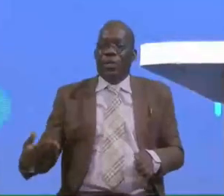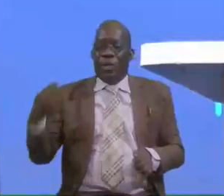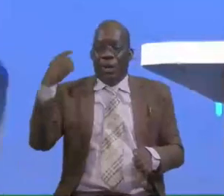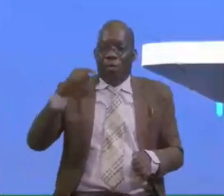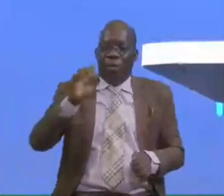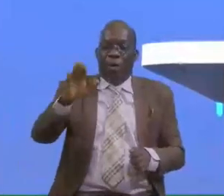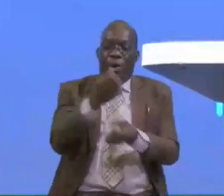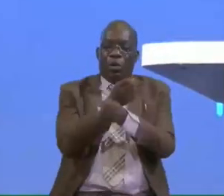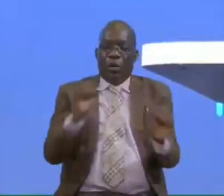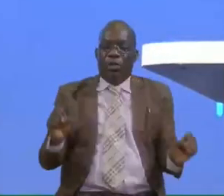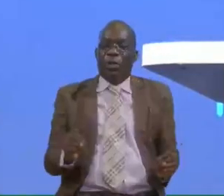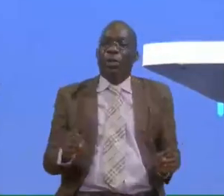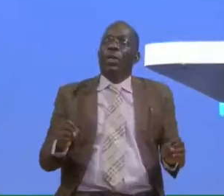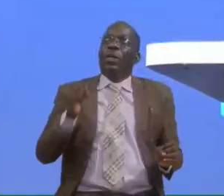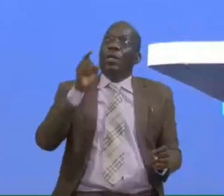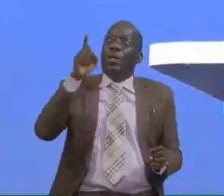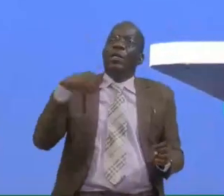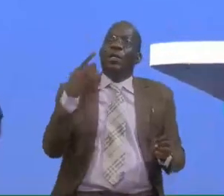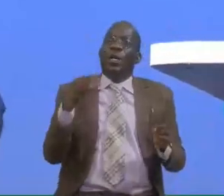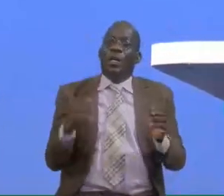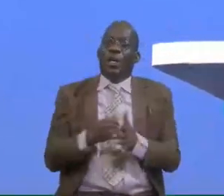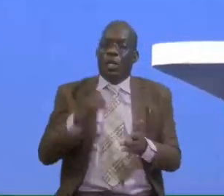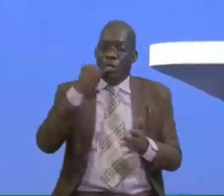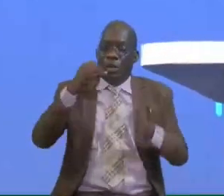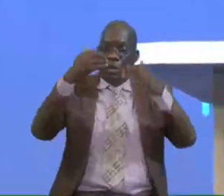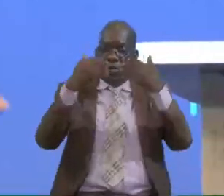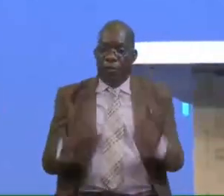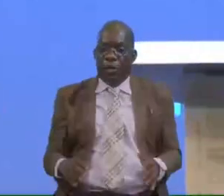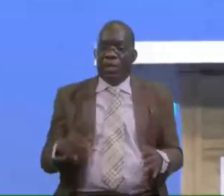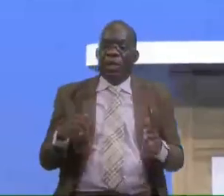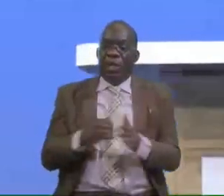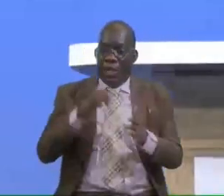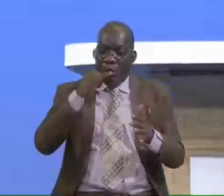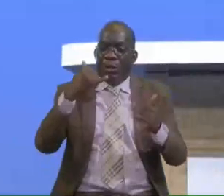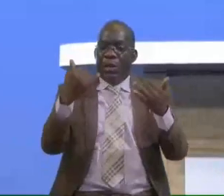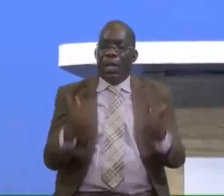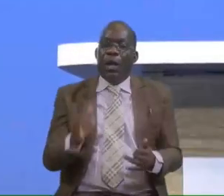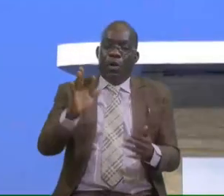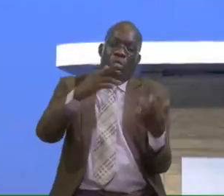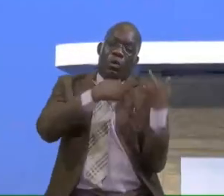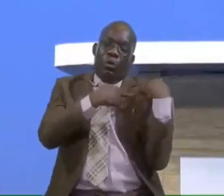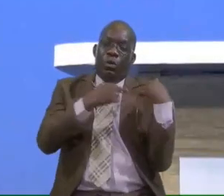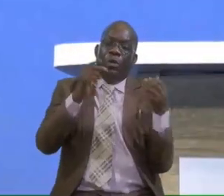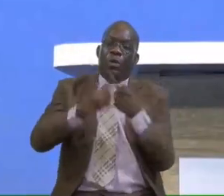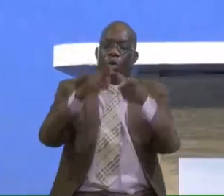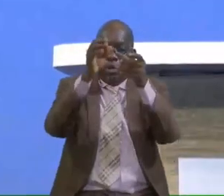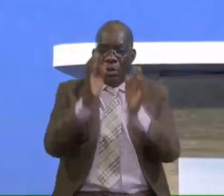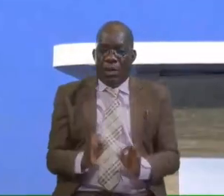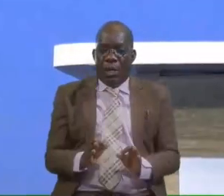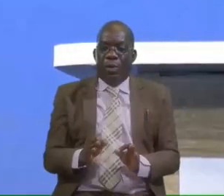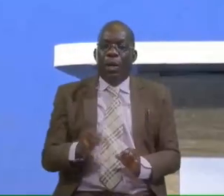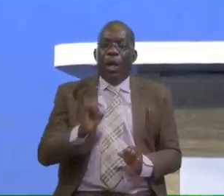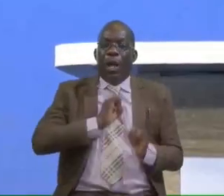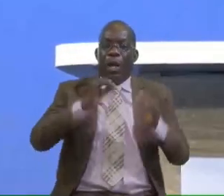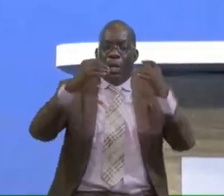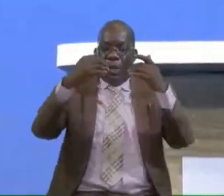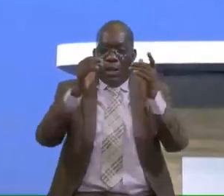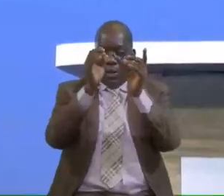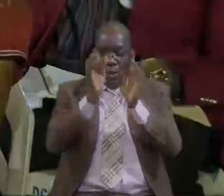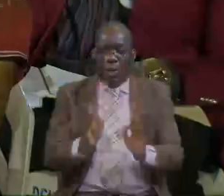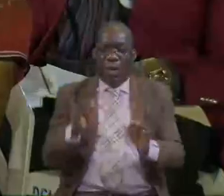tout est accompli. Tout te revient maintenant. C'est à toi la décision. J'ai décidé de suivre Jésus. Point de